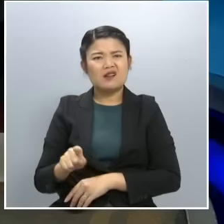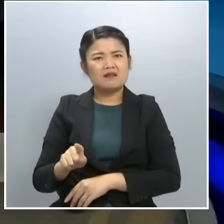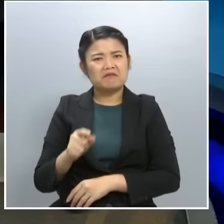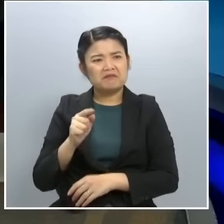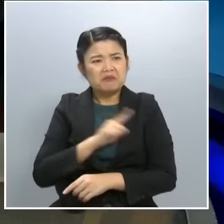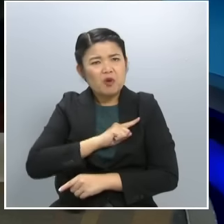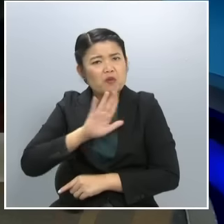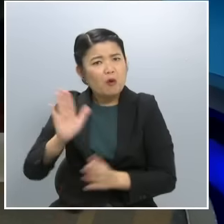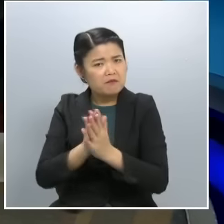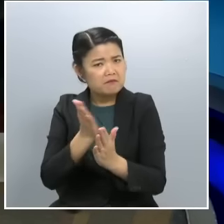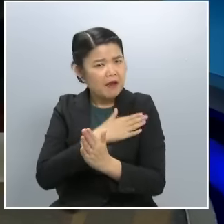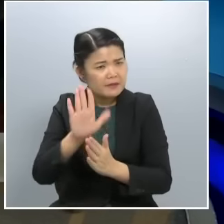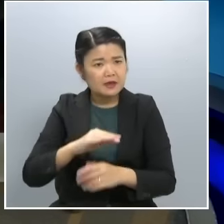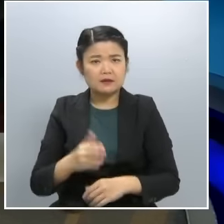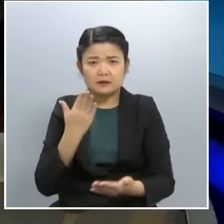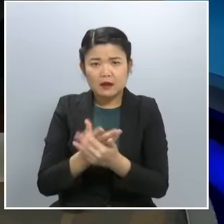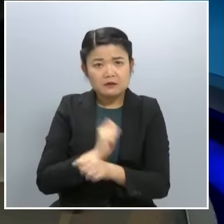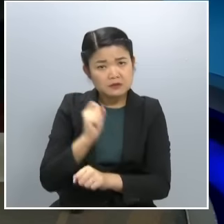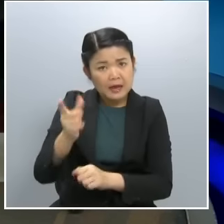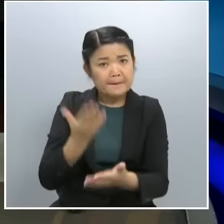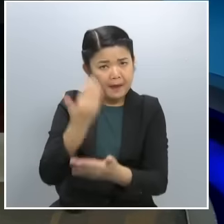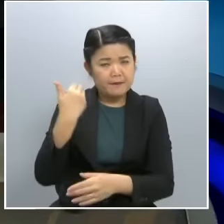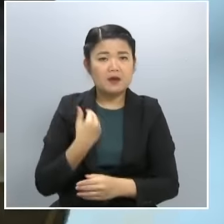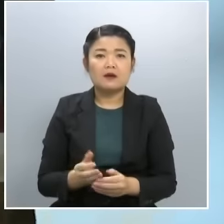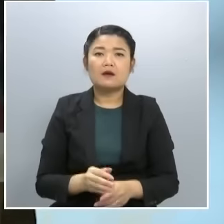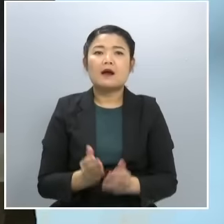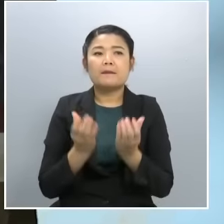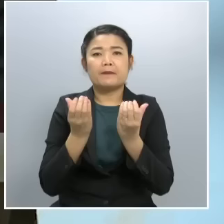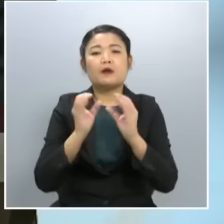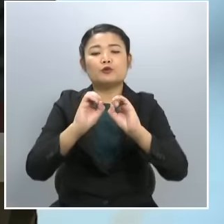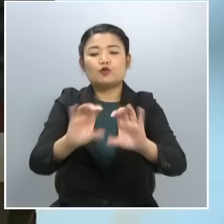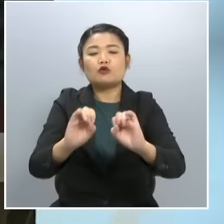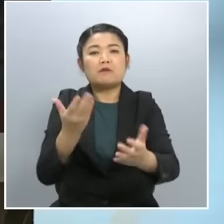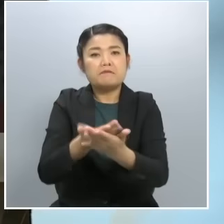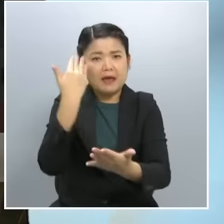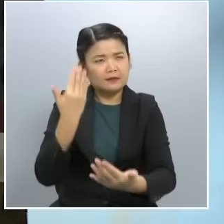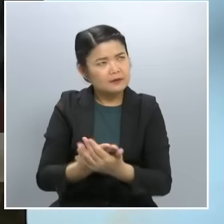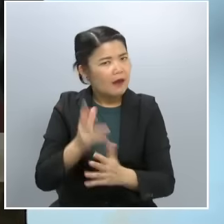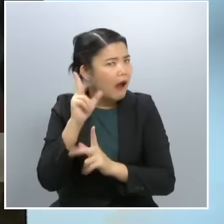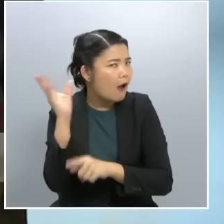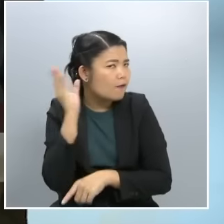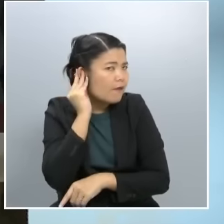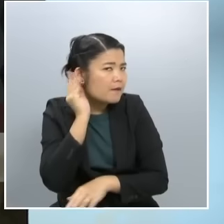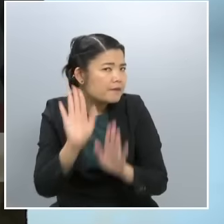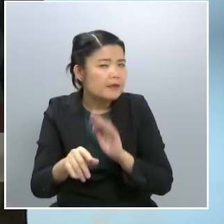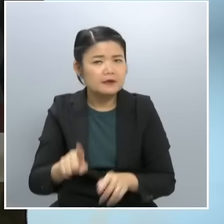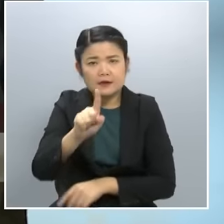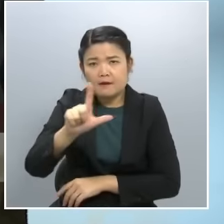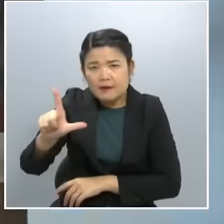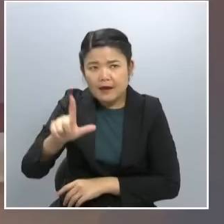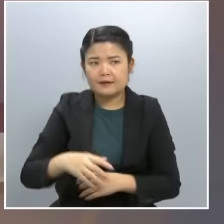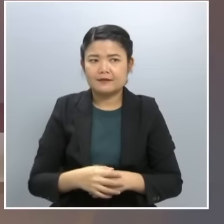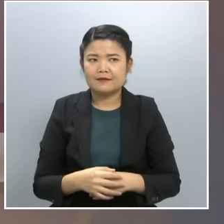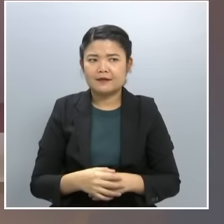แต่นี้ค่าเทศนมันแพงเห็นได้ข่าวล้านนึงนะอุ๊ยตายแล้วมีเดี๋ยวดูดิเนี่ยอะไรท่านเจ้าคุณอะไรวอวเนี่ยอะไรบอสวอบอส